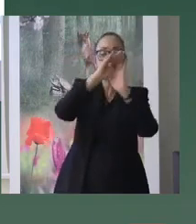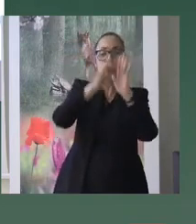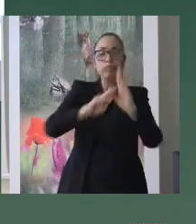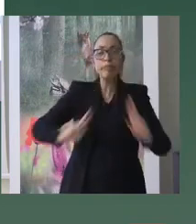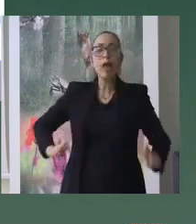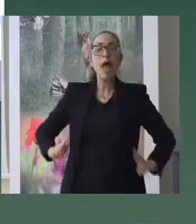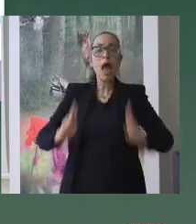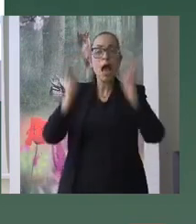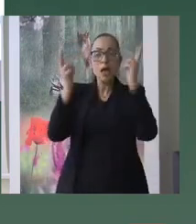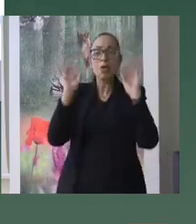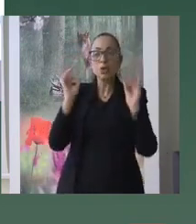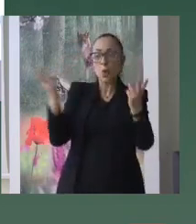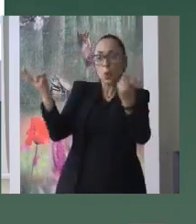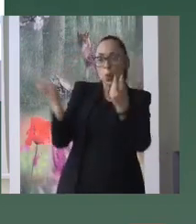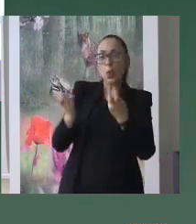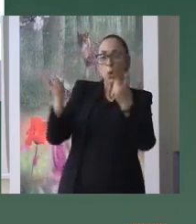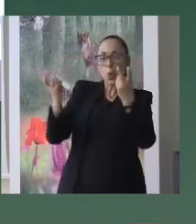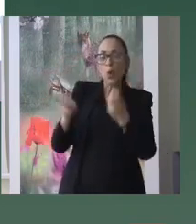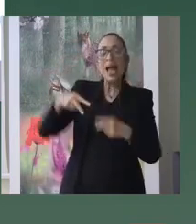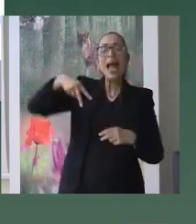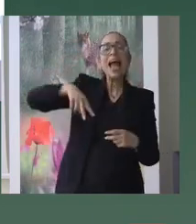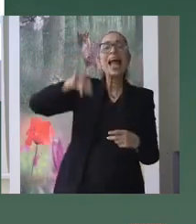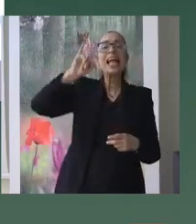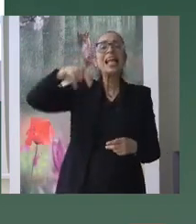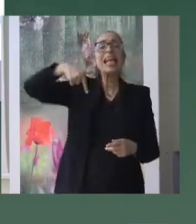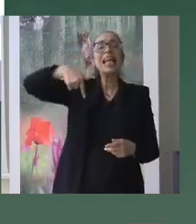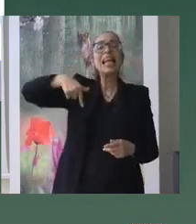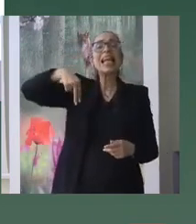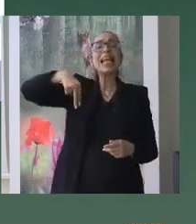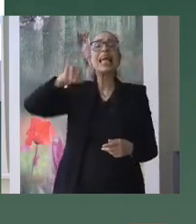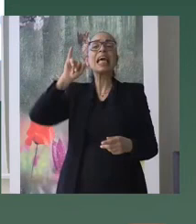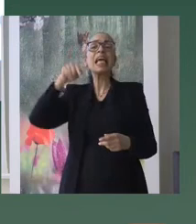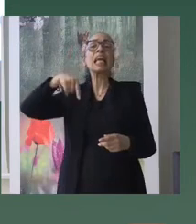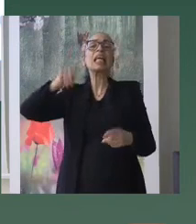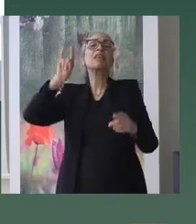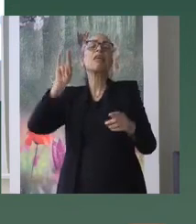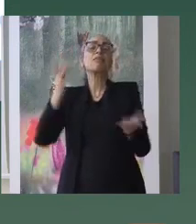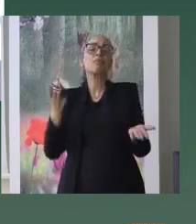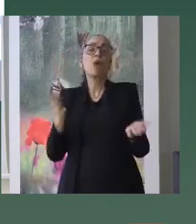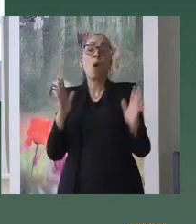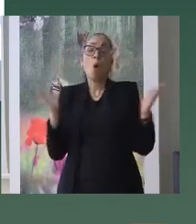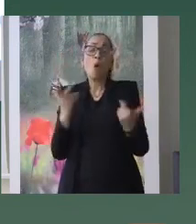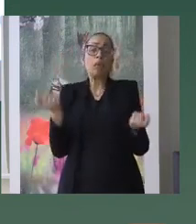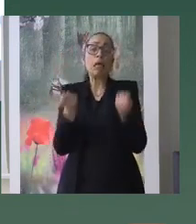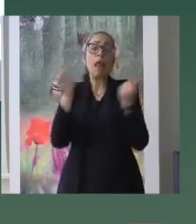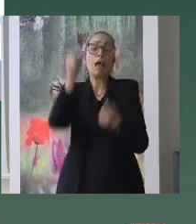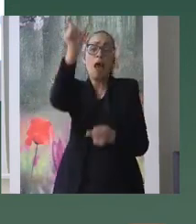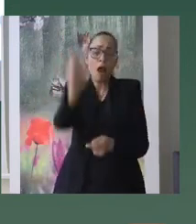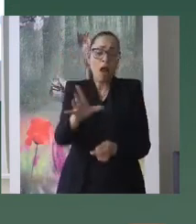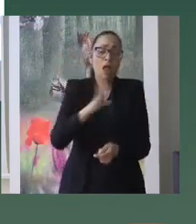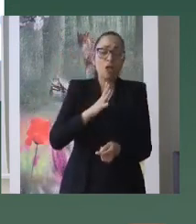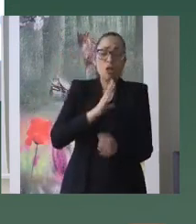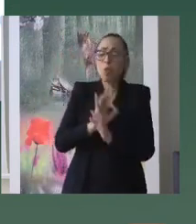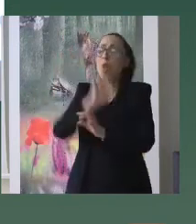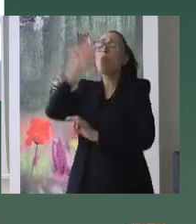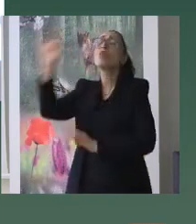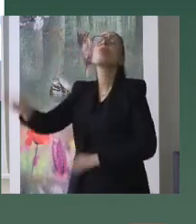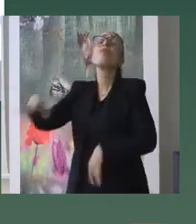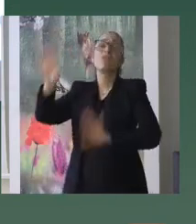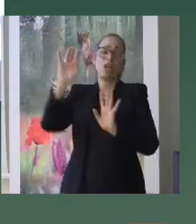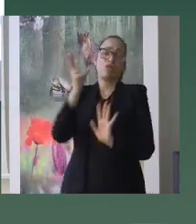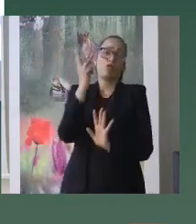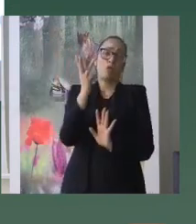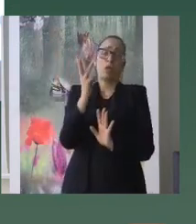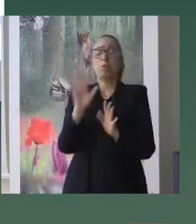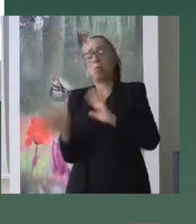και εξακολουθεί και τροφοδοτεί το σύστημα αυτό με λιγνίτη, ό,τι και να κάνει ο πολίτης, το 3 δεν θα φτάσει 3, θα μείνει 5, 6. Αν ο